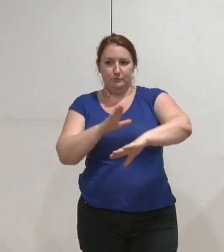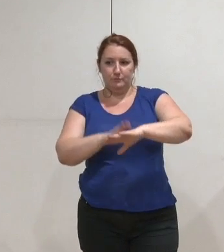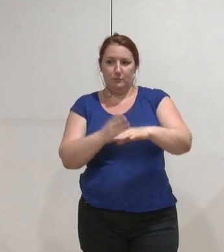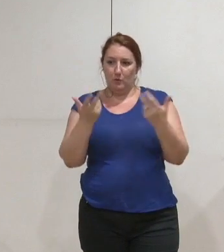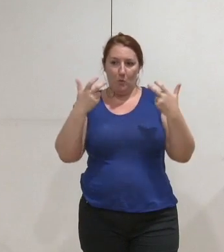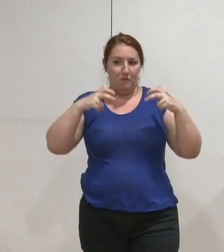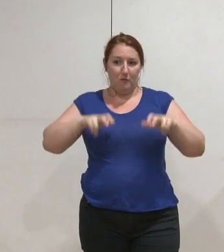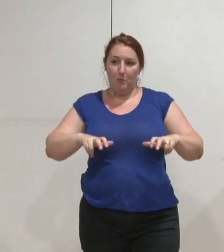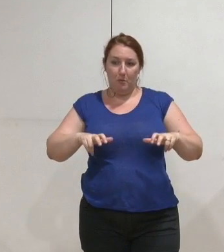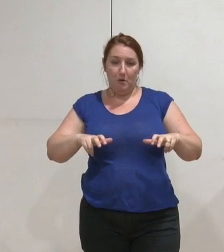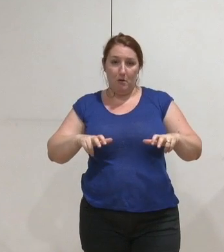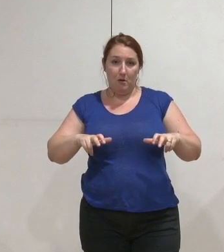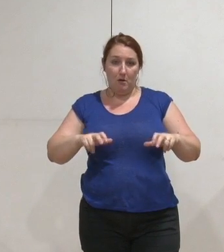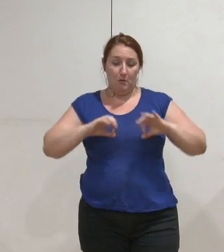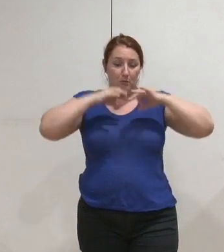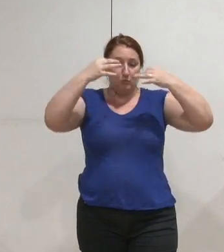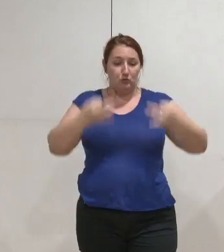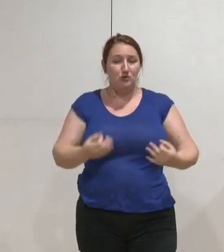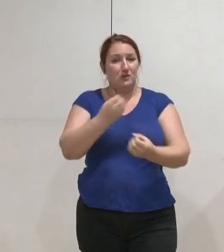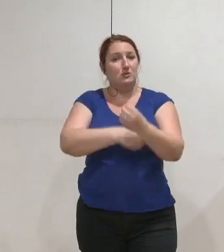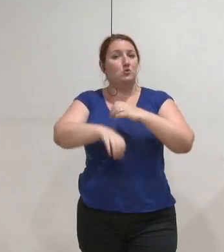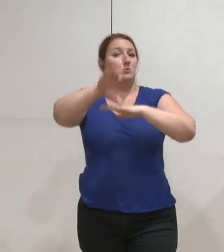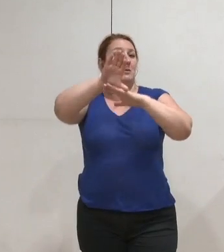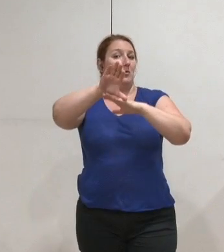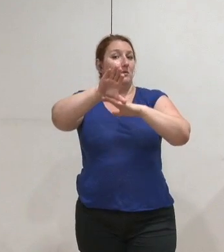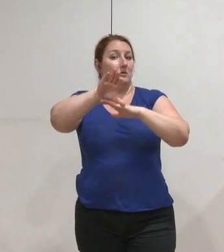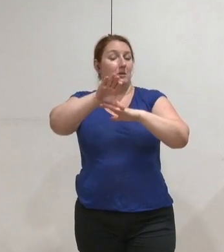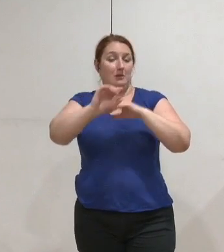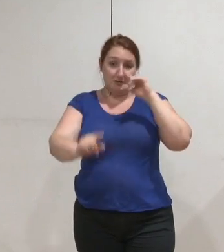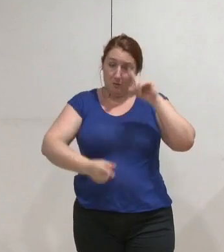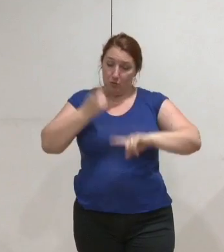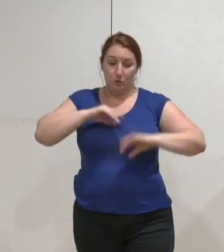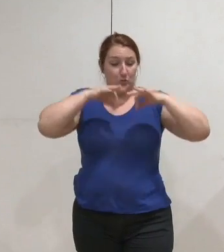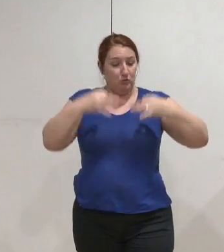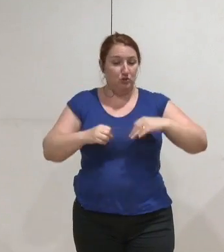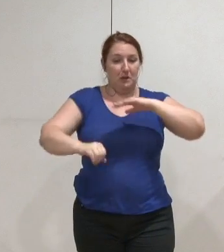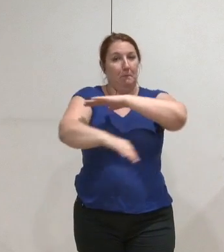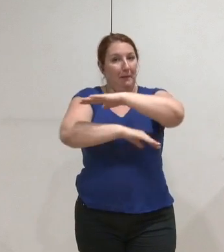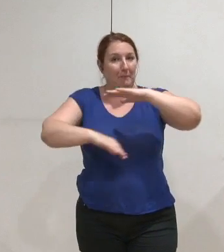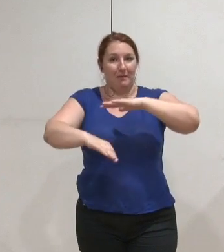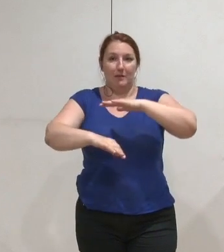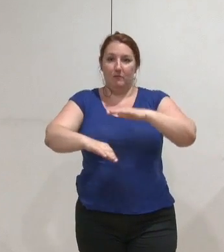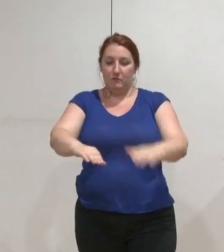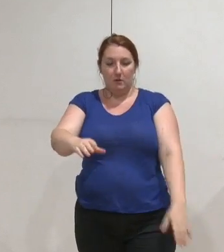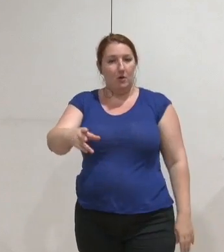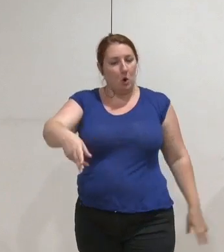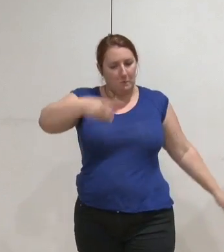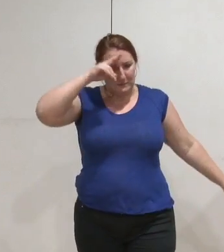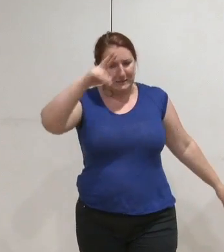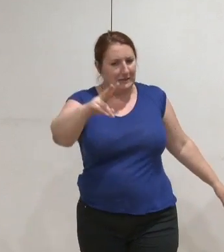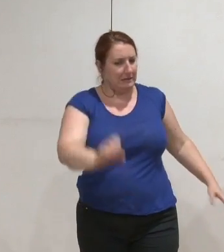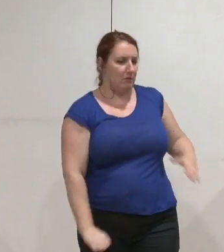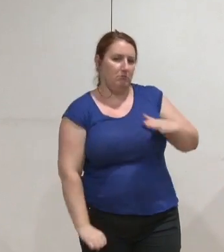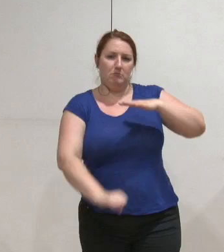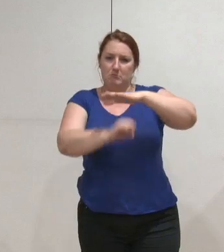pas faire de budget supplémentair afin que le budget primitif soit le un budget le plus sincère possible qui